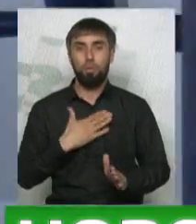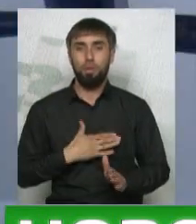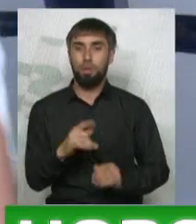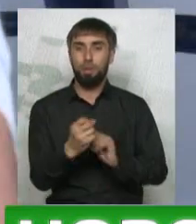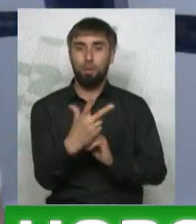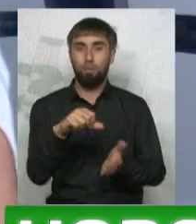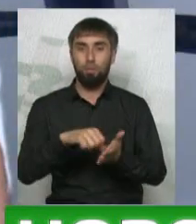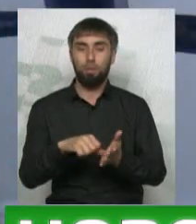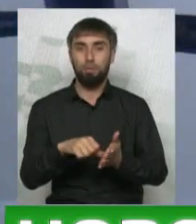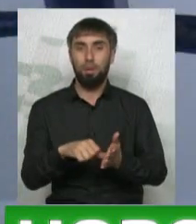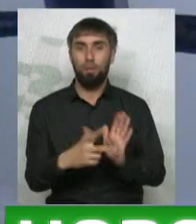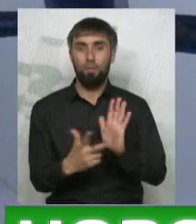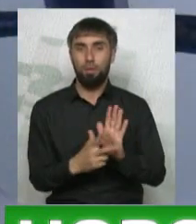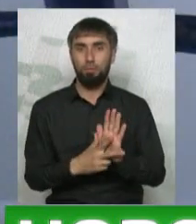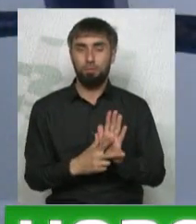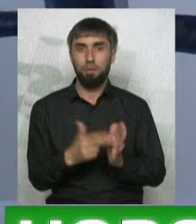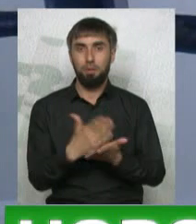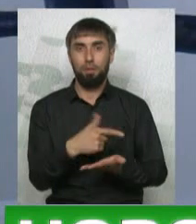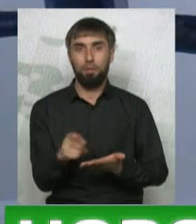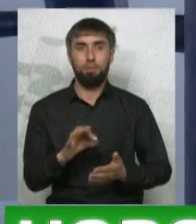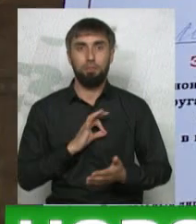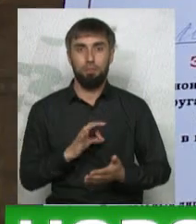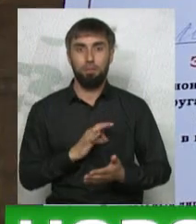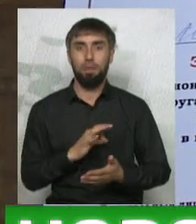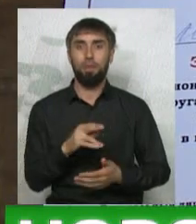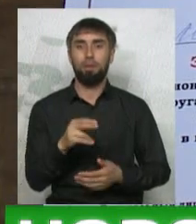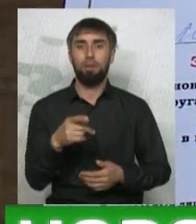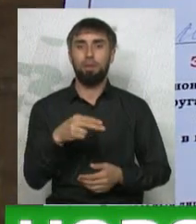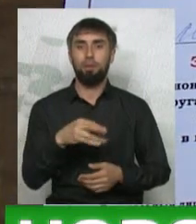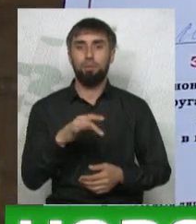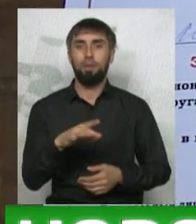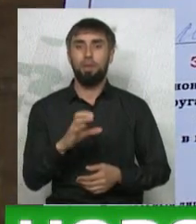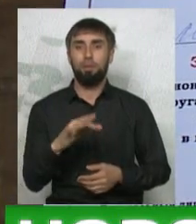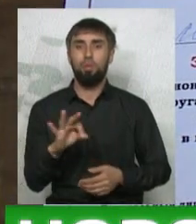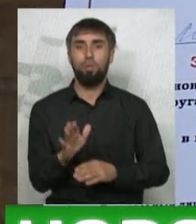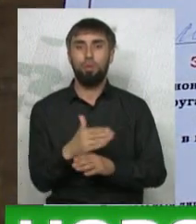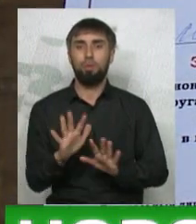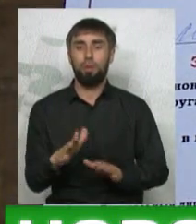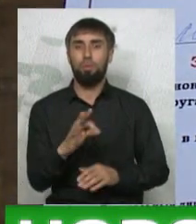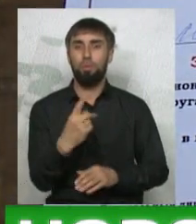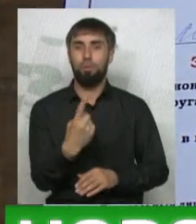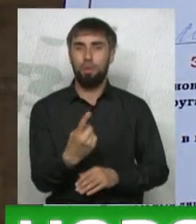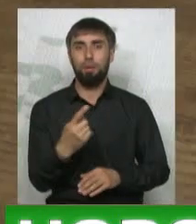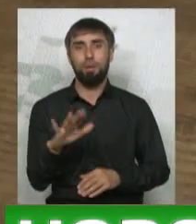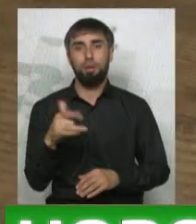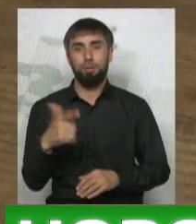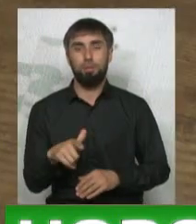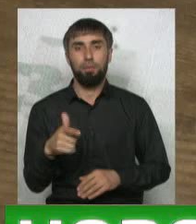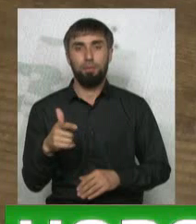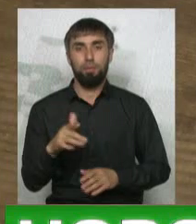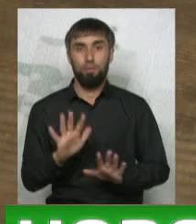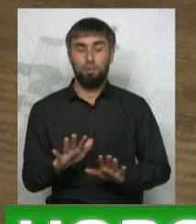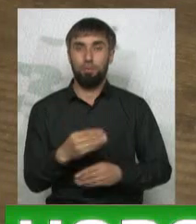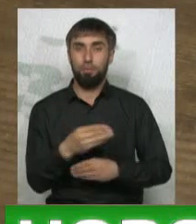13 участников с призовыми местами вернулись 8. На чемпионате СКФО путевки распределились только по первым и вторым местам. И 4